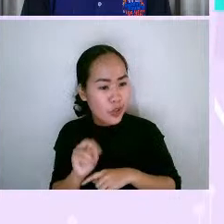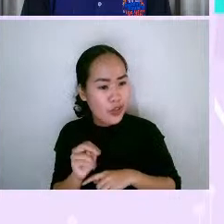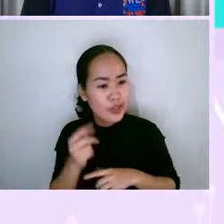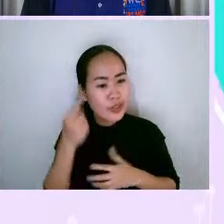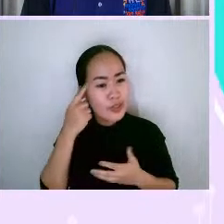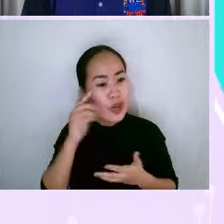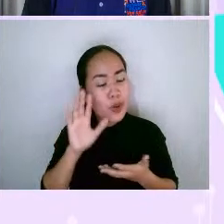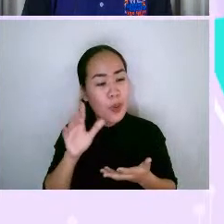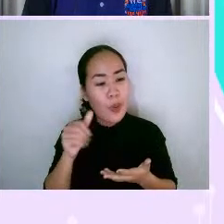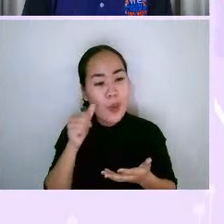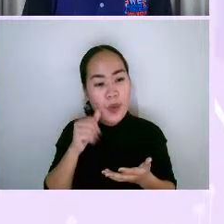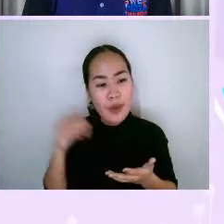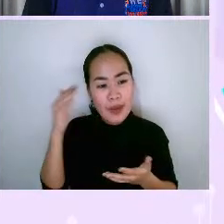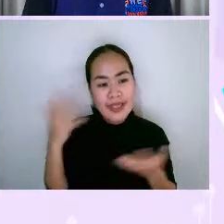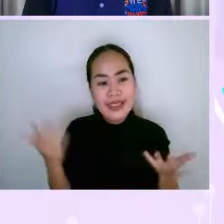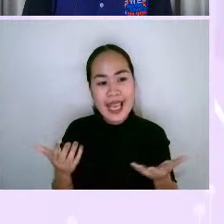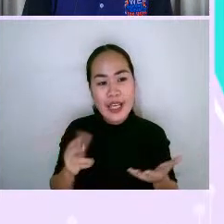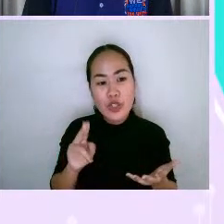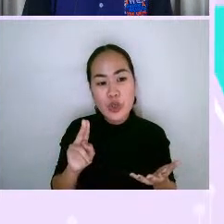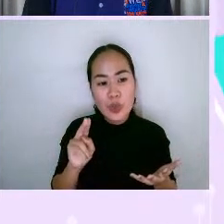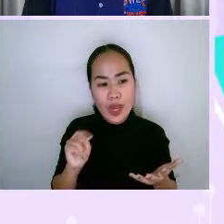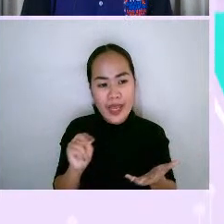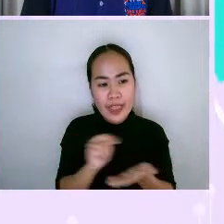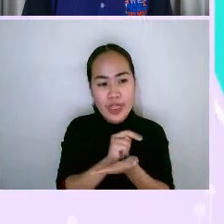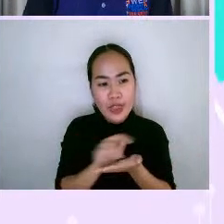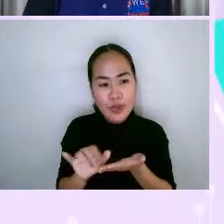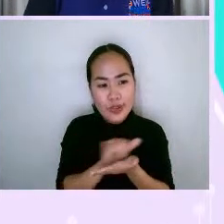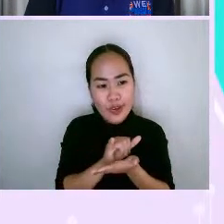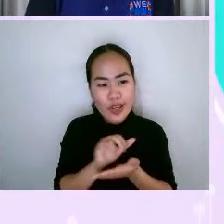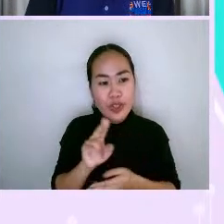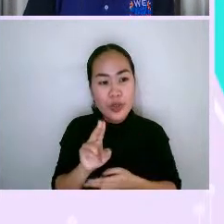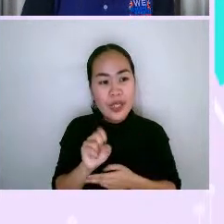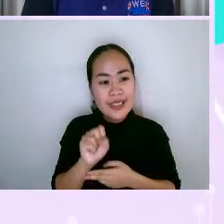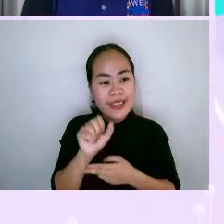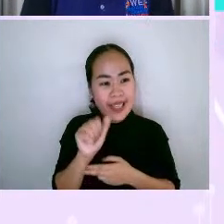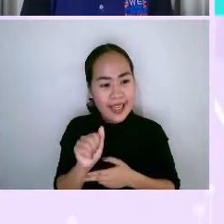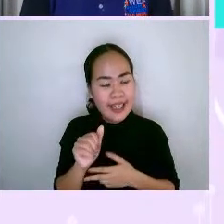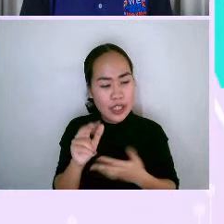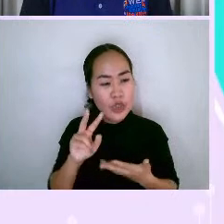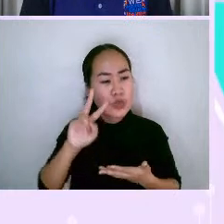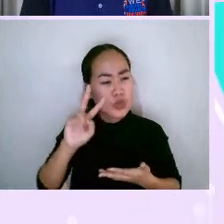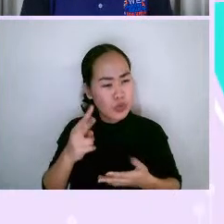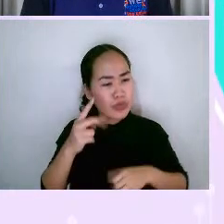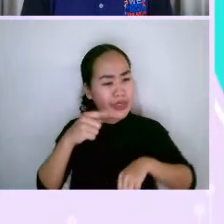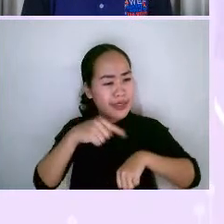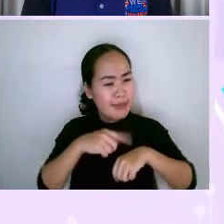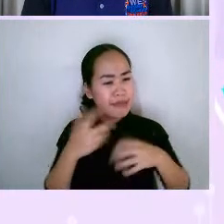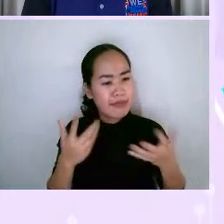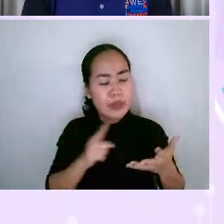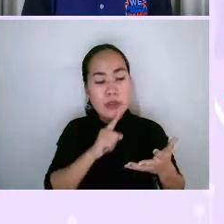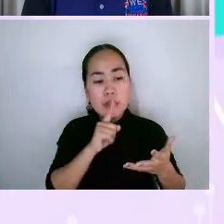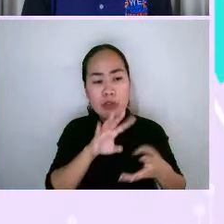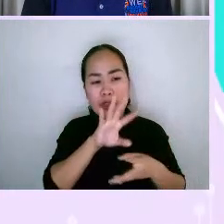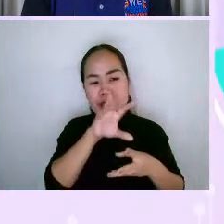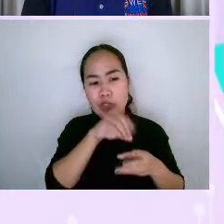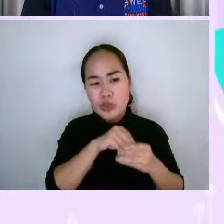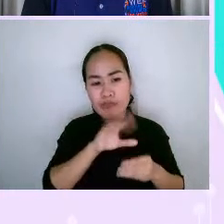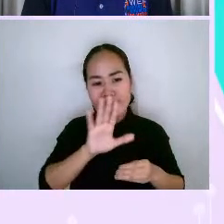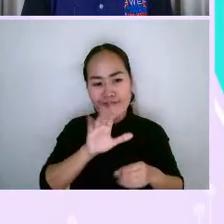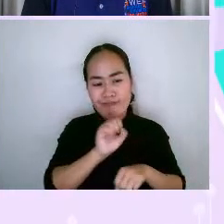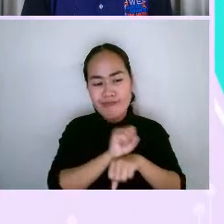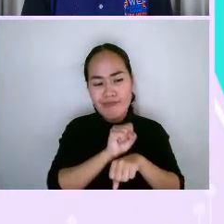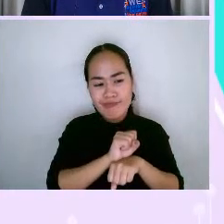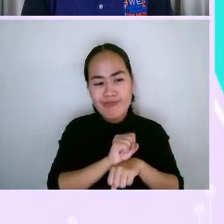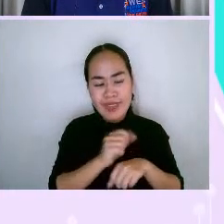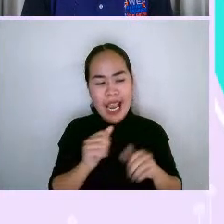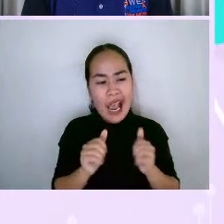Women sa UN Headquarters sa New York, USA ng 2 beses. Bahagi po ng kanyang trabaho ang pag-empower sa mga